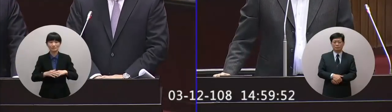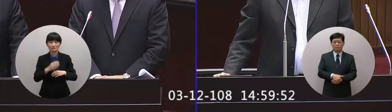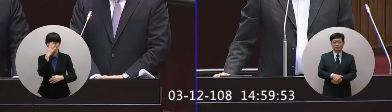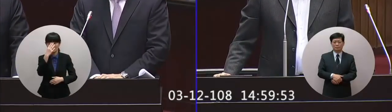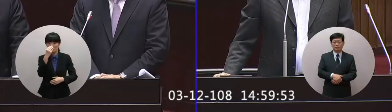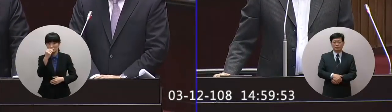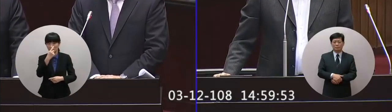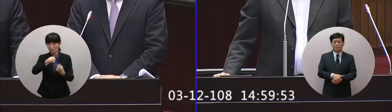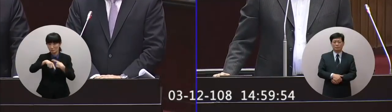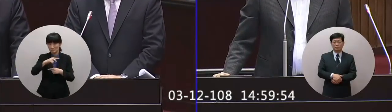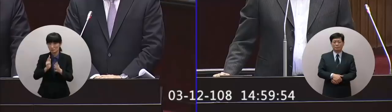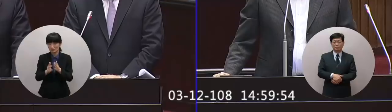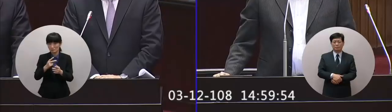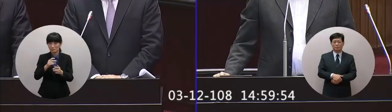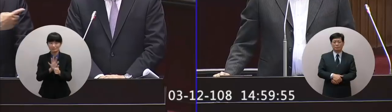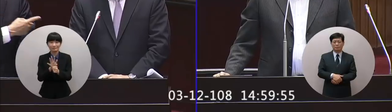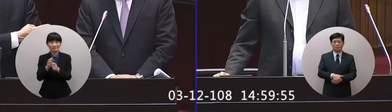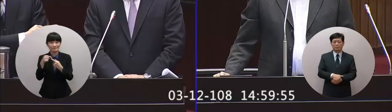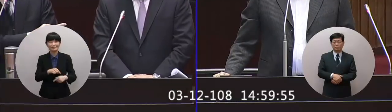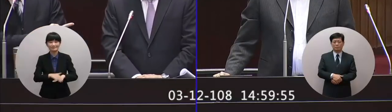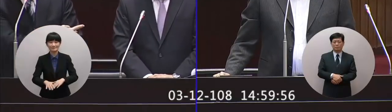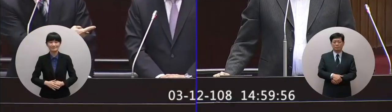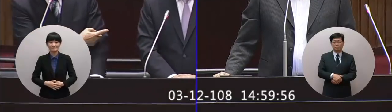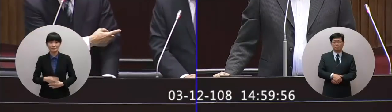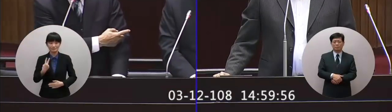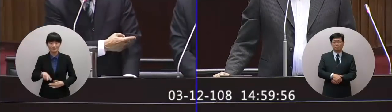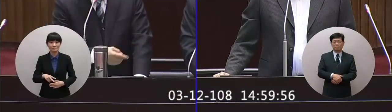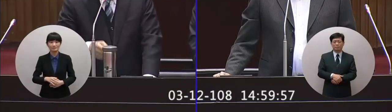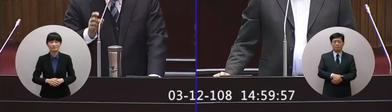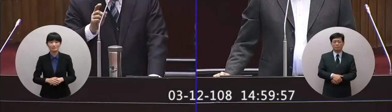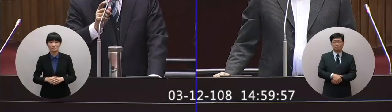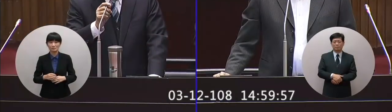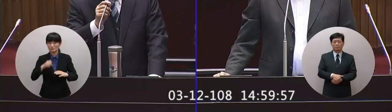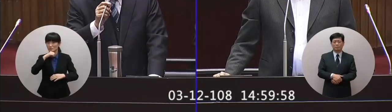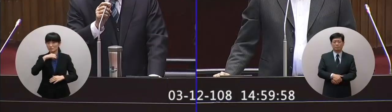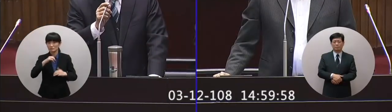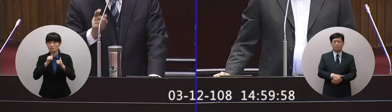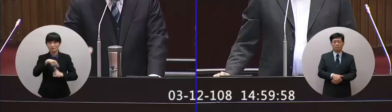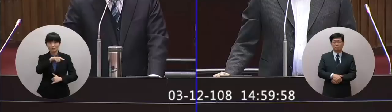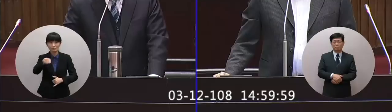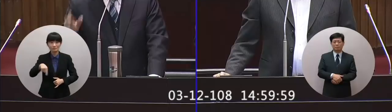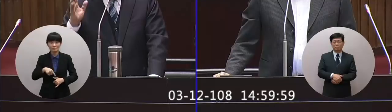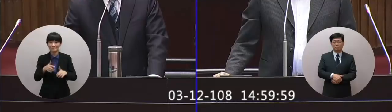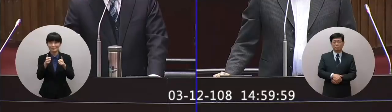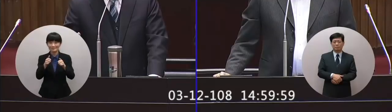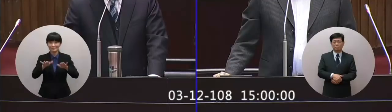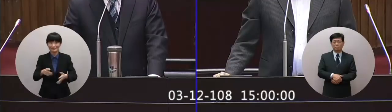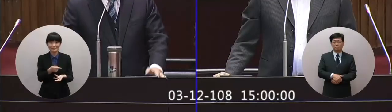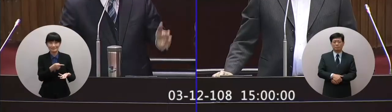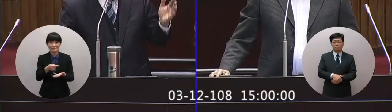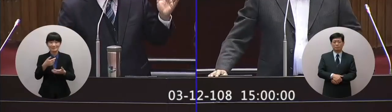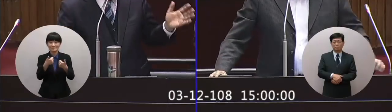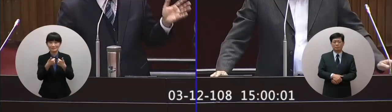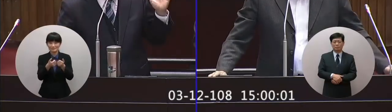哎，所立委就这个机会，我爱特别他都要部长的讲到这，咱屏东人爱感谢这摆灯会